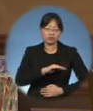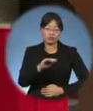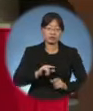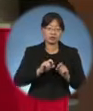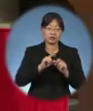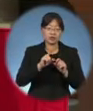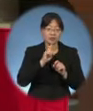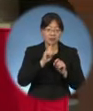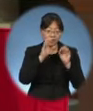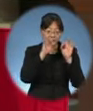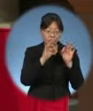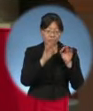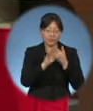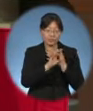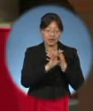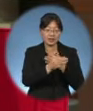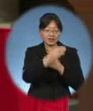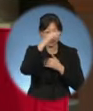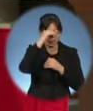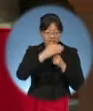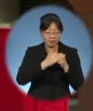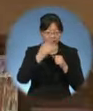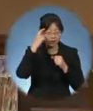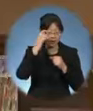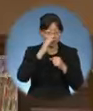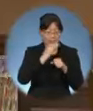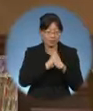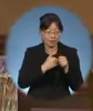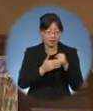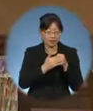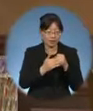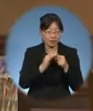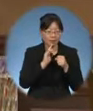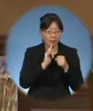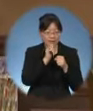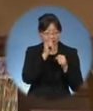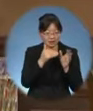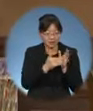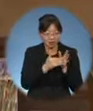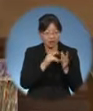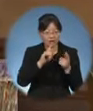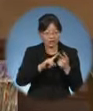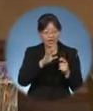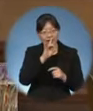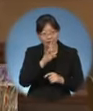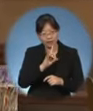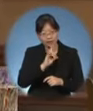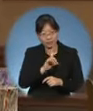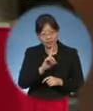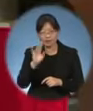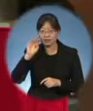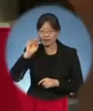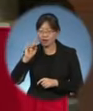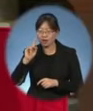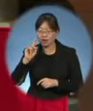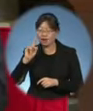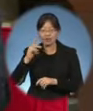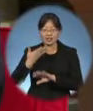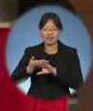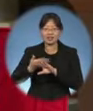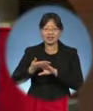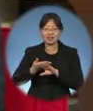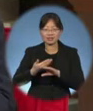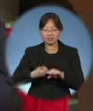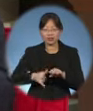흔하게 말하는 뭐 당신 닮아서 머리가 나빠서 그래 뭐 이런 말 있잖아요. 그건 안 되는 말이군요. 그건 틀린 말입니다. 그러니까. 절대로 그렇지 않습니다.